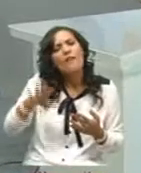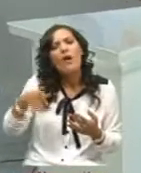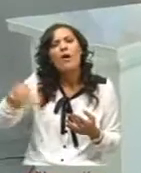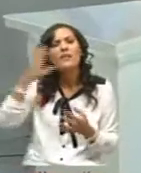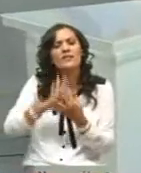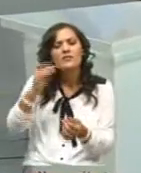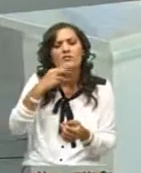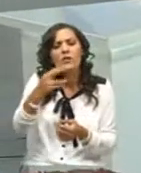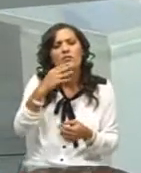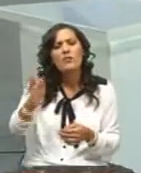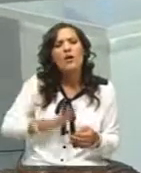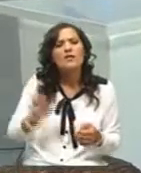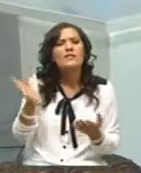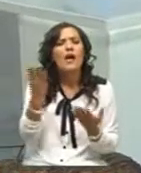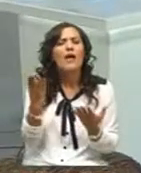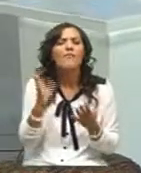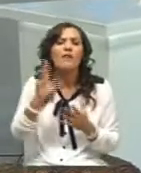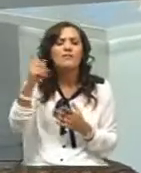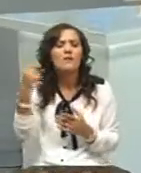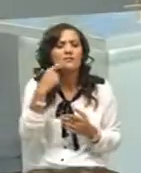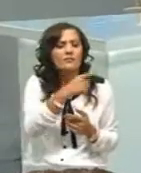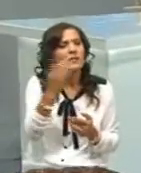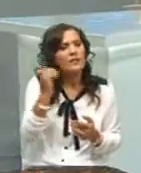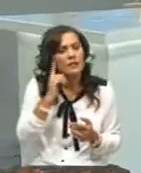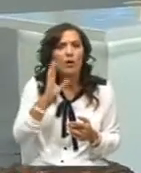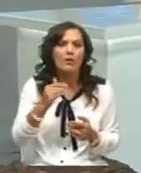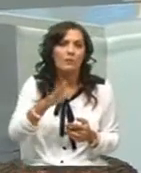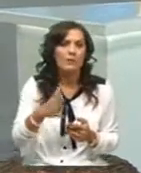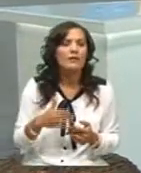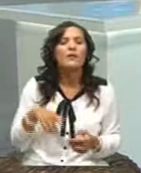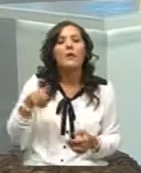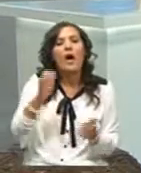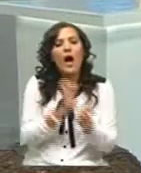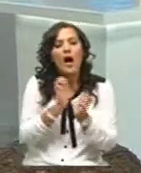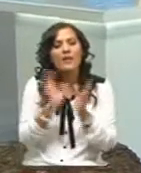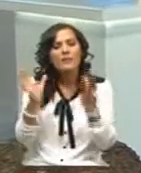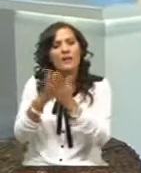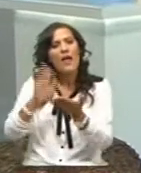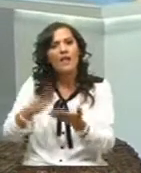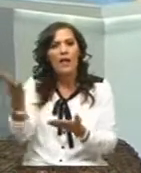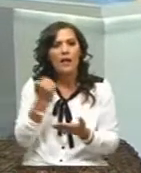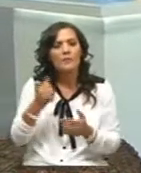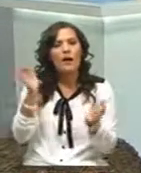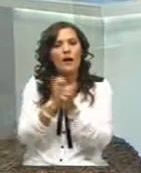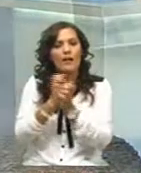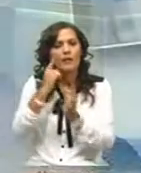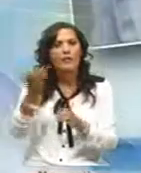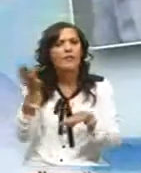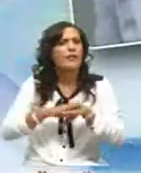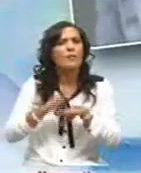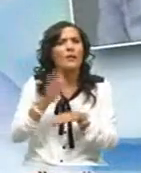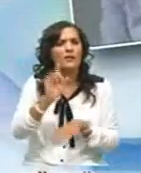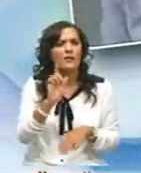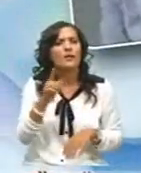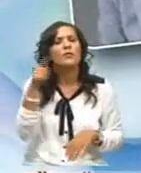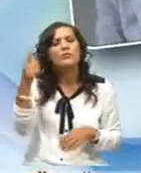sözü öğrenciye daha çok geçiyor olabilir Şimdi önce bir aile boyutunu şöyle bir Sallayalım olan aile boyutunda ne